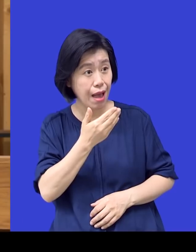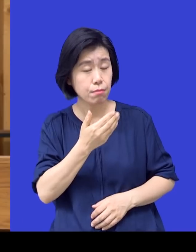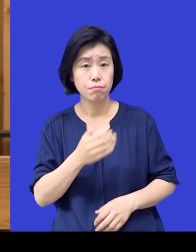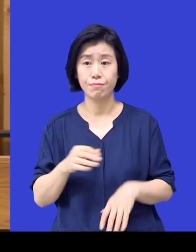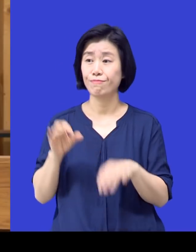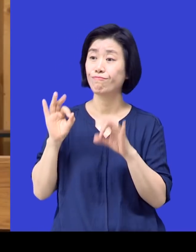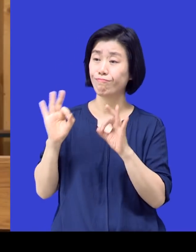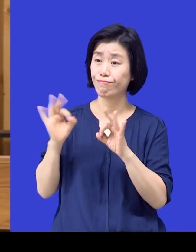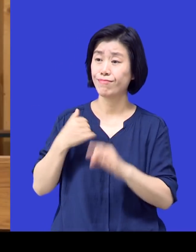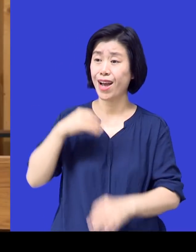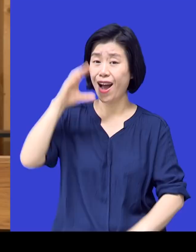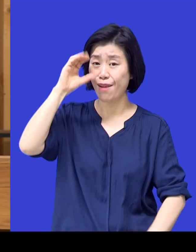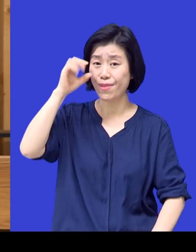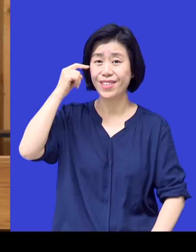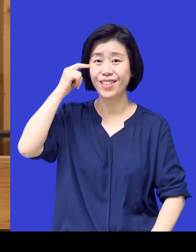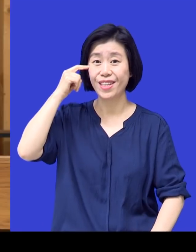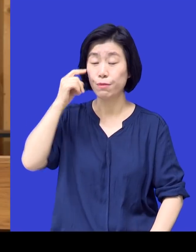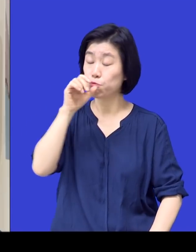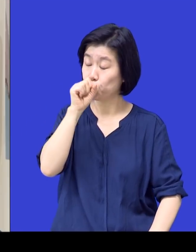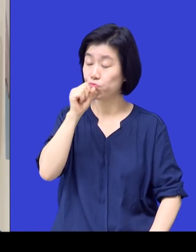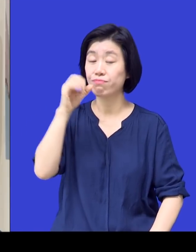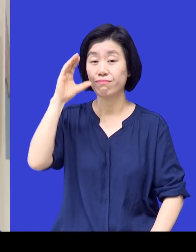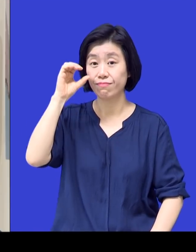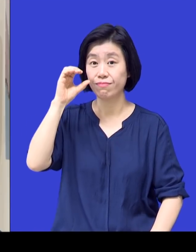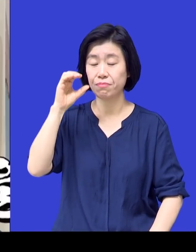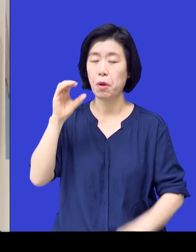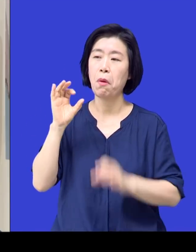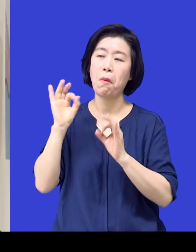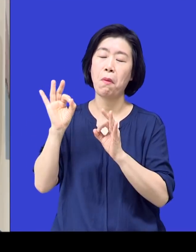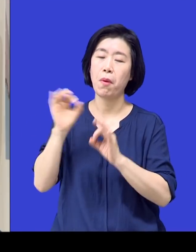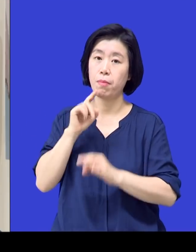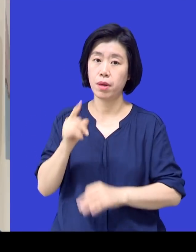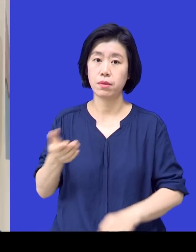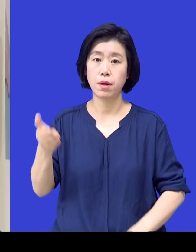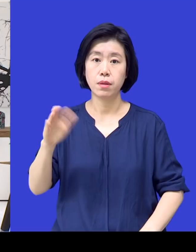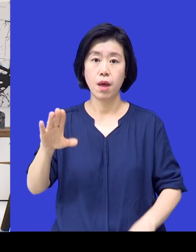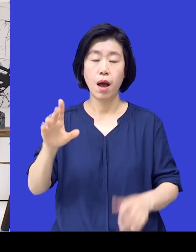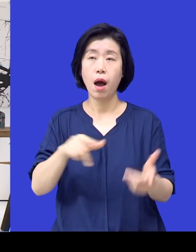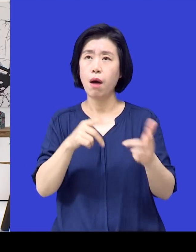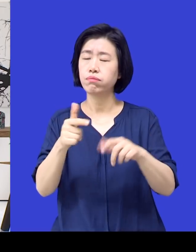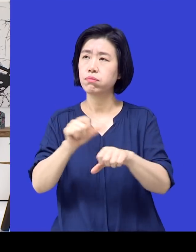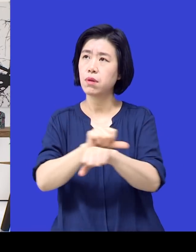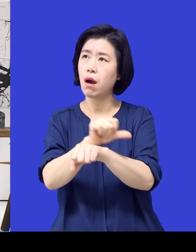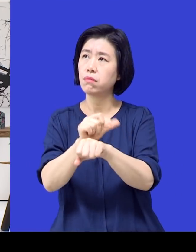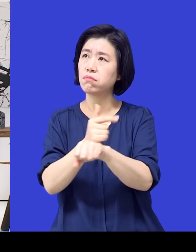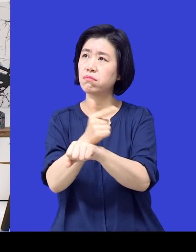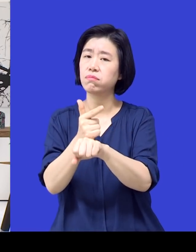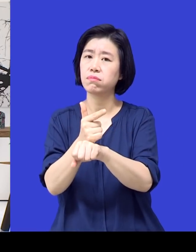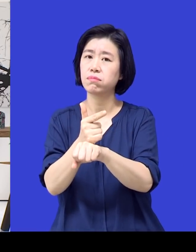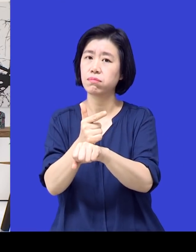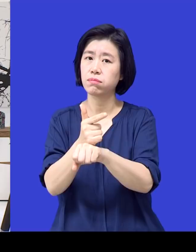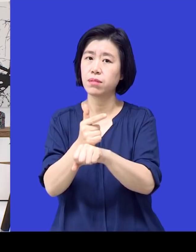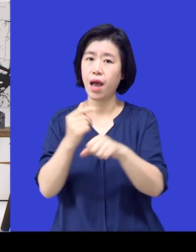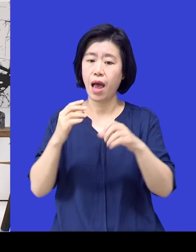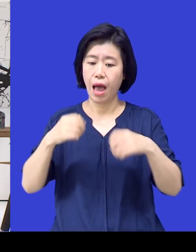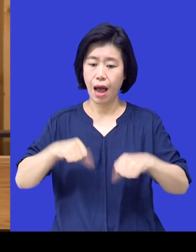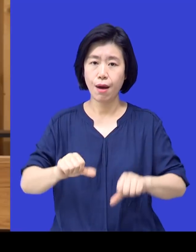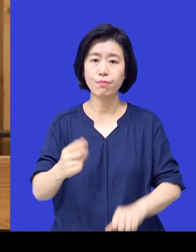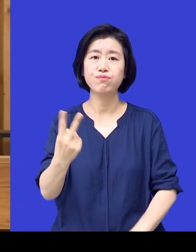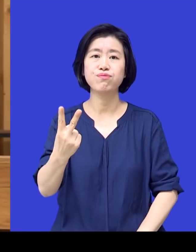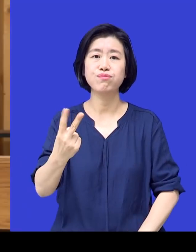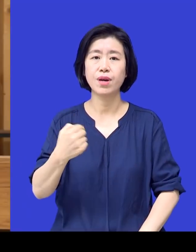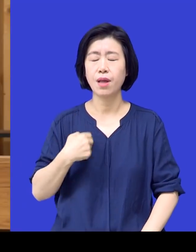생각을 하고 네네. 그러겠다고 했는데 하루에 5-6시간씩을 맡겼어요. 둘을? 그래가지고